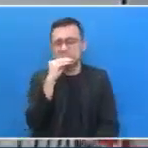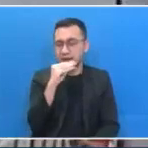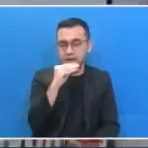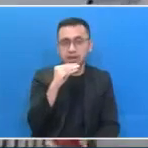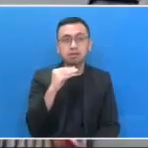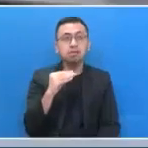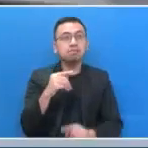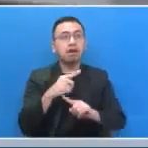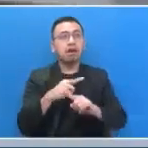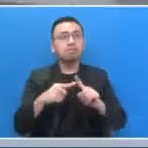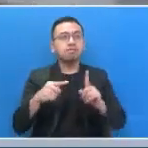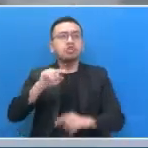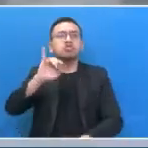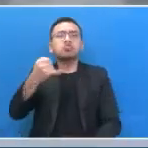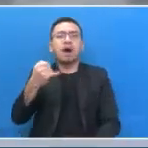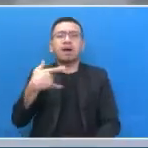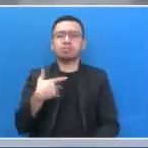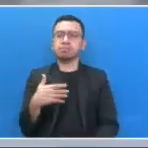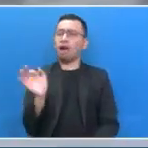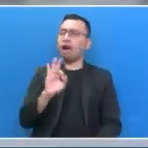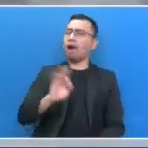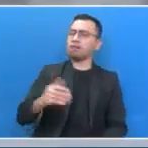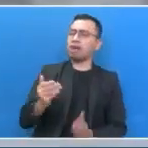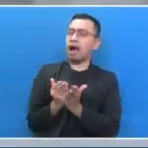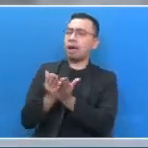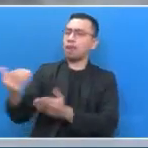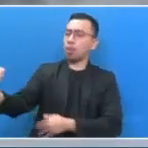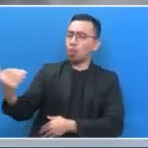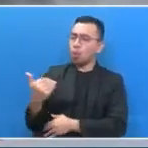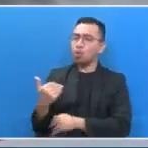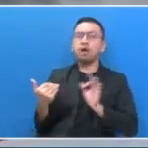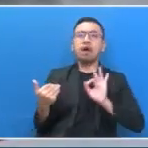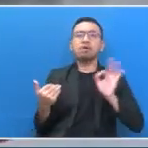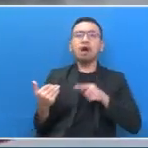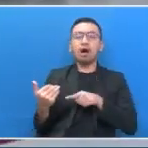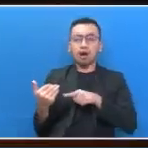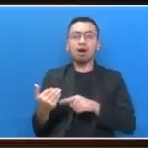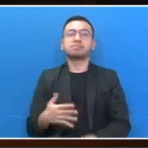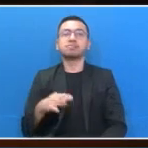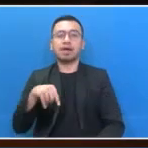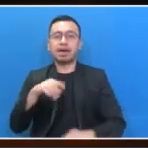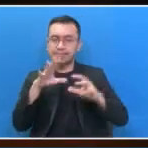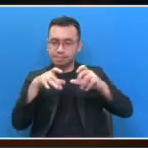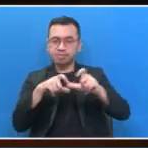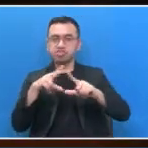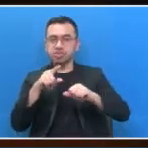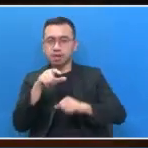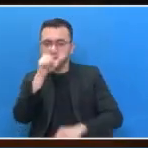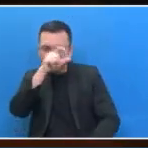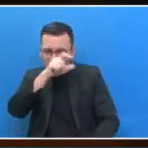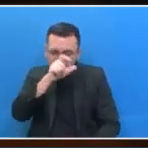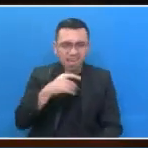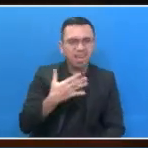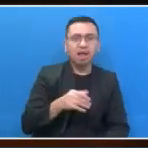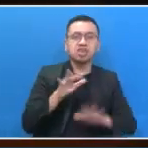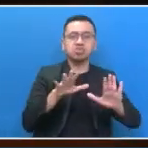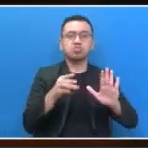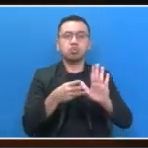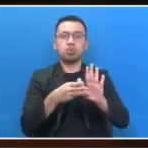Jumat kapal tersebut tak kunjung tiba. Saat ini tim SAR melakukan pencarian hingga sejauh 10 mil laut dari